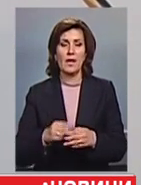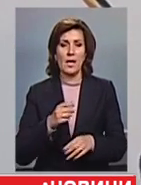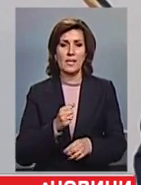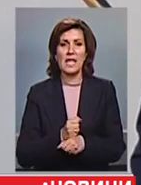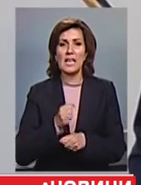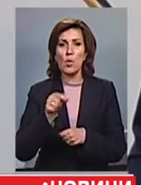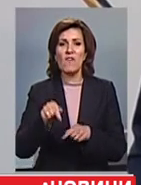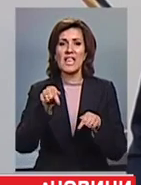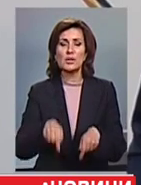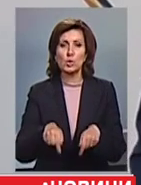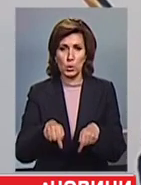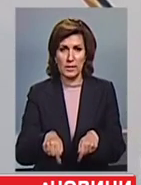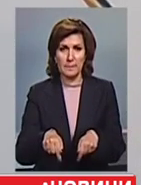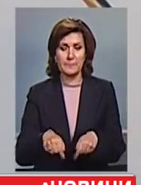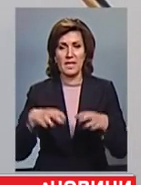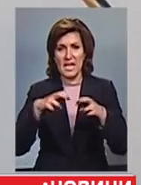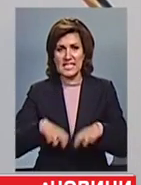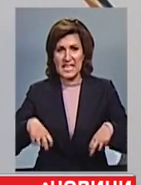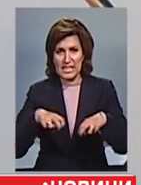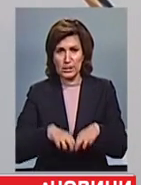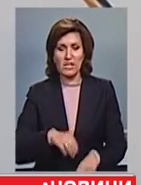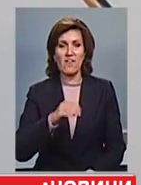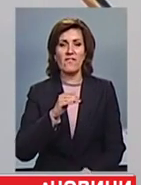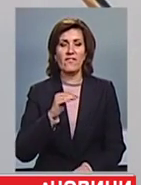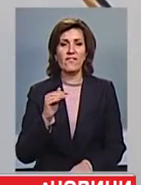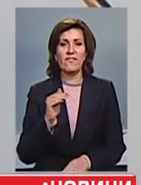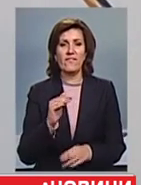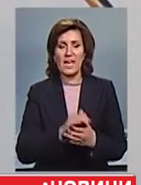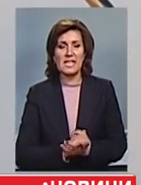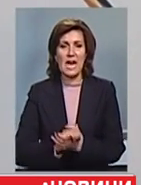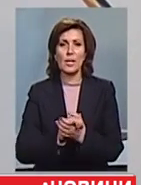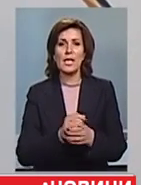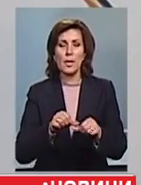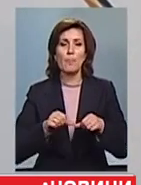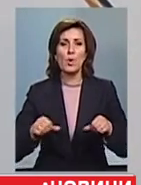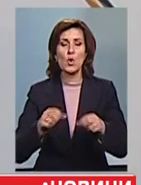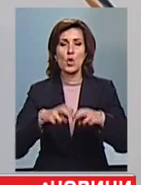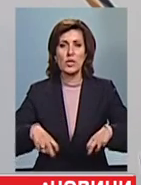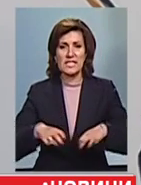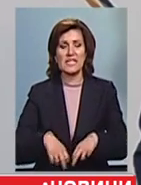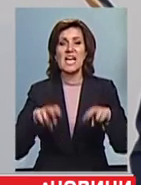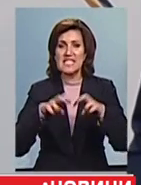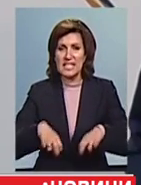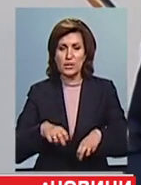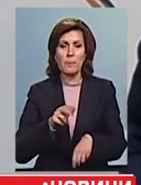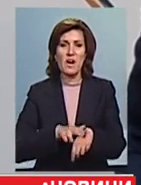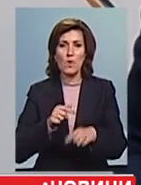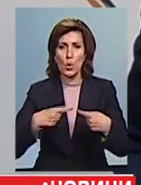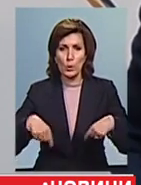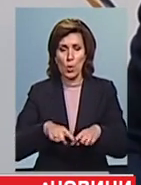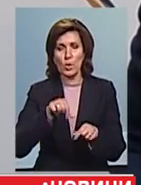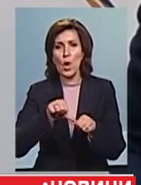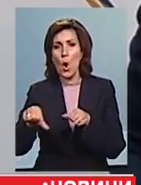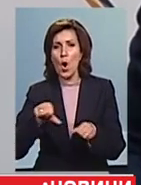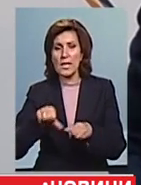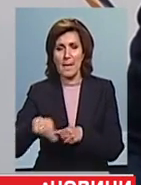делегували сюди слідчих Федерального бюро розслідувань, слідчих правоохоронних органів окремих